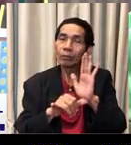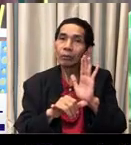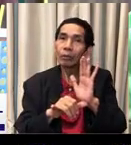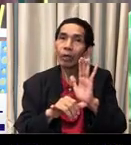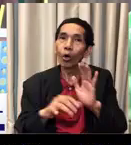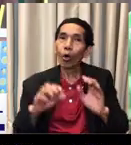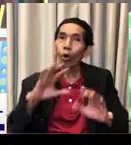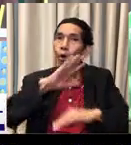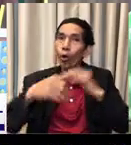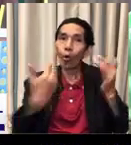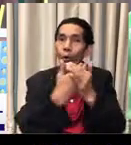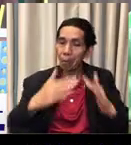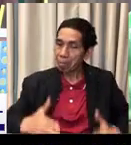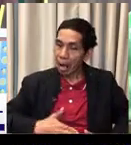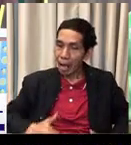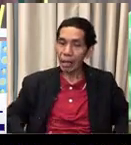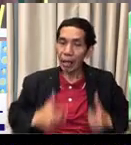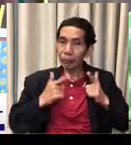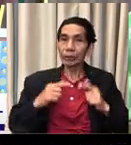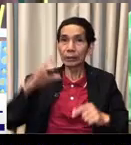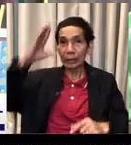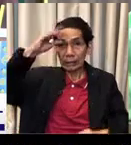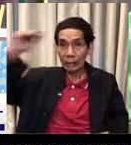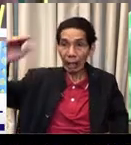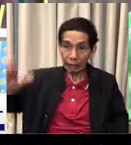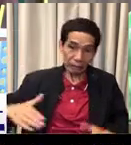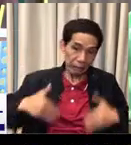poverty. All my life, in my younger years.